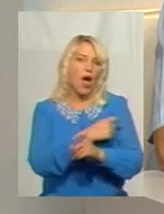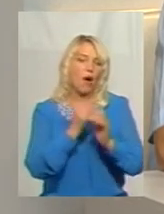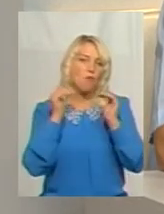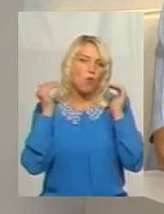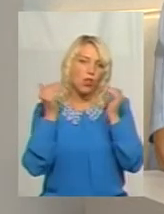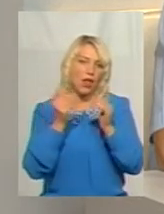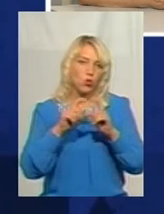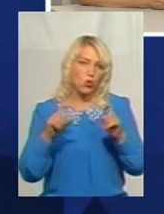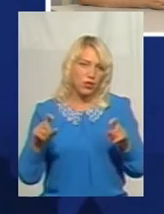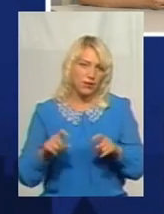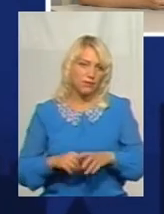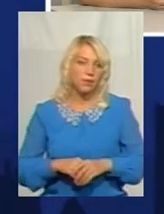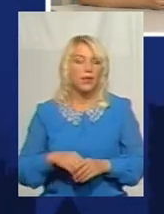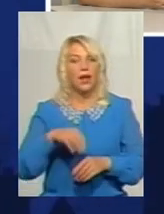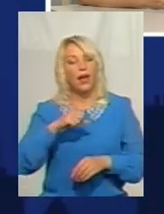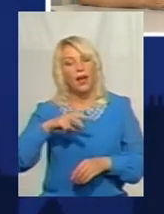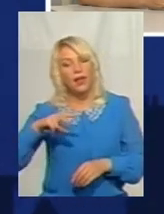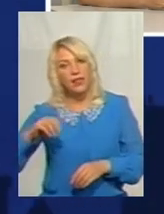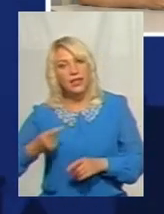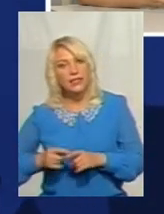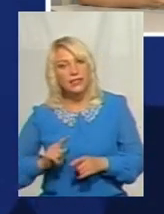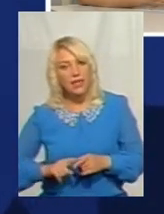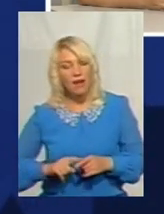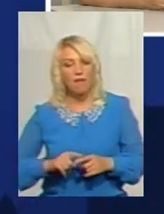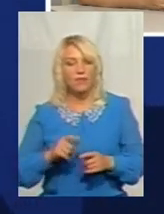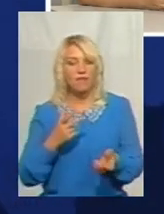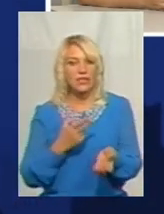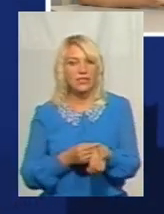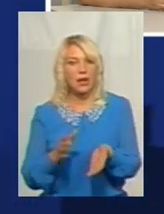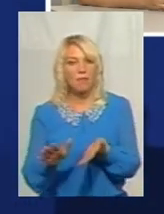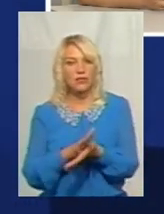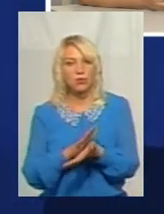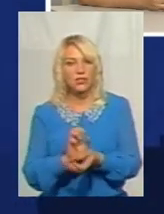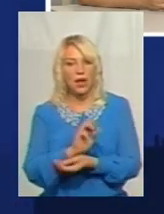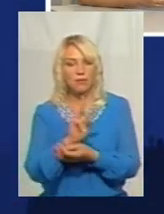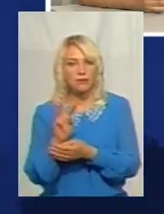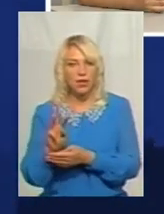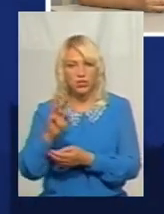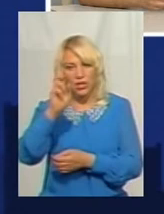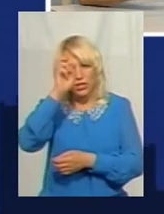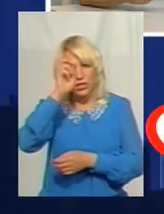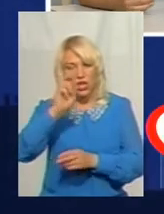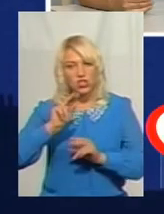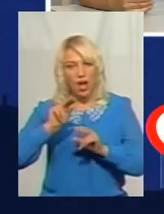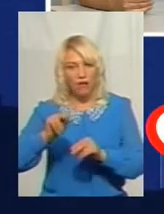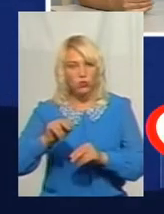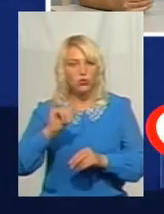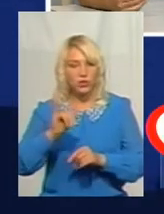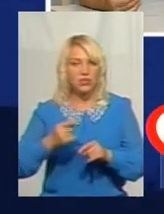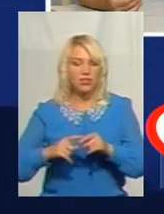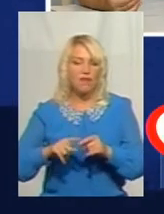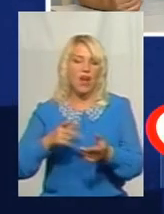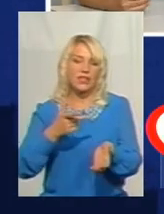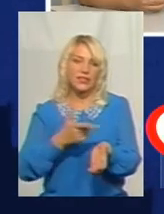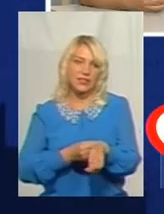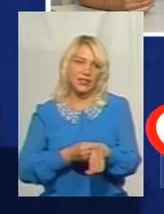медицини, в педіатра. Але ця вакцина, вона безкоштовно забезпечена, гарантована державою. Ті вакцини